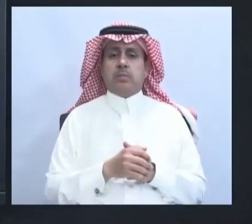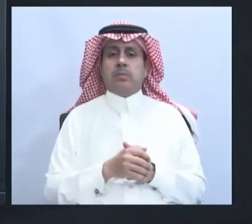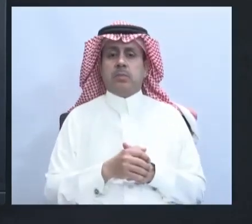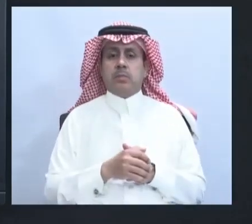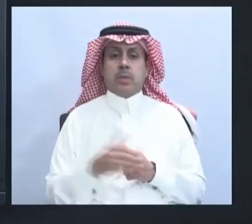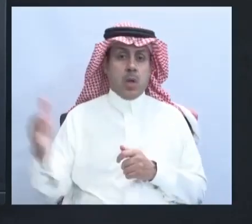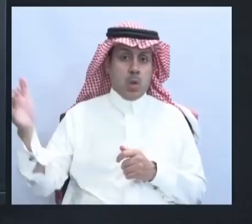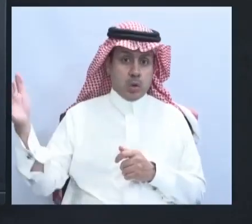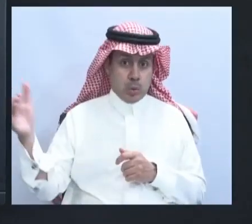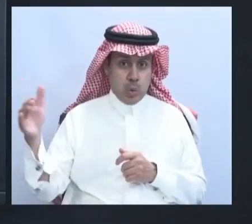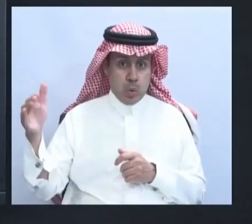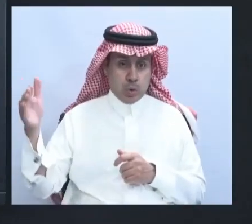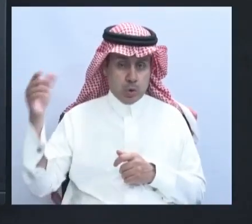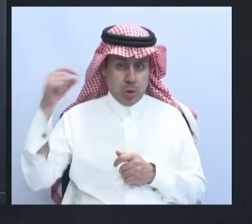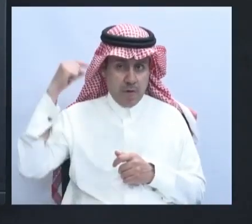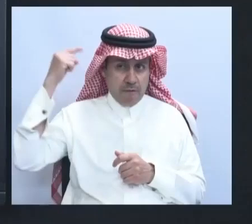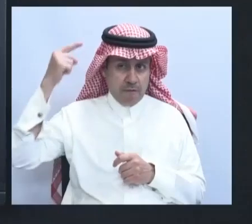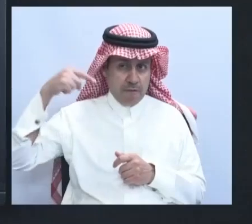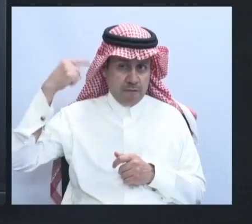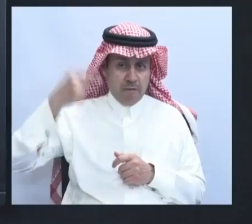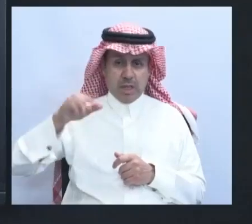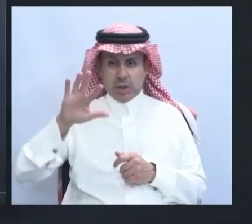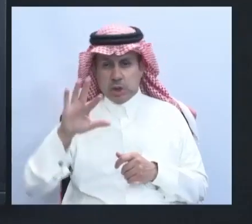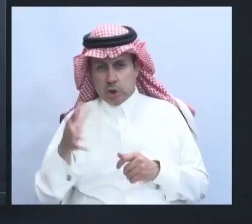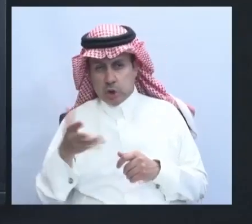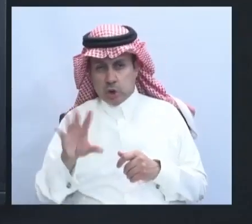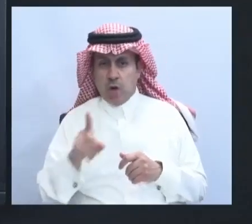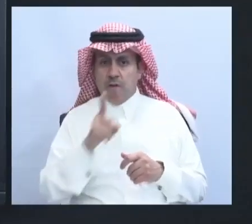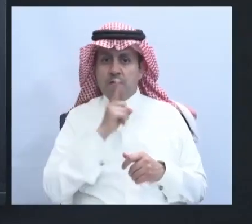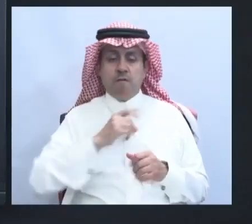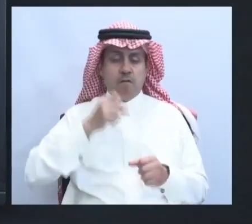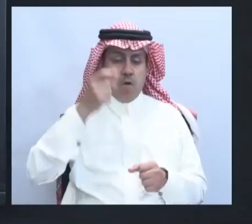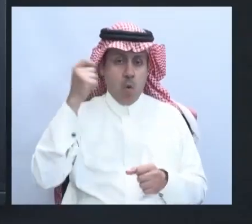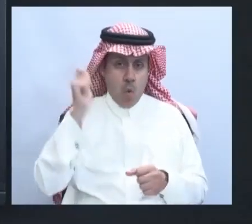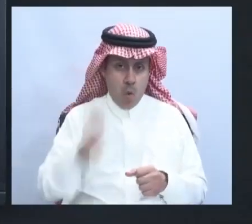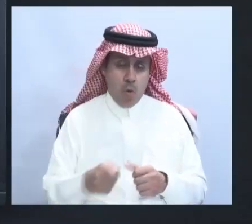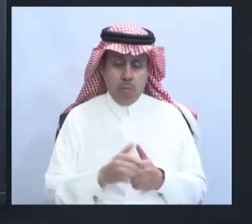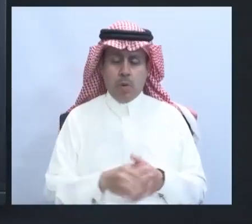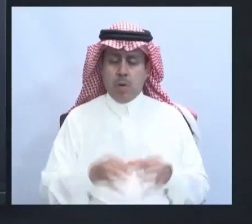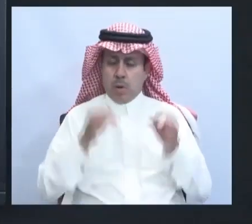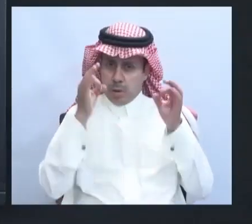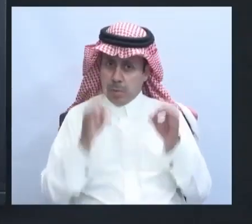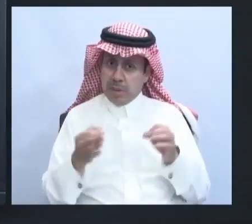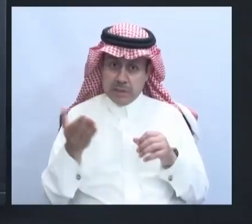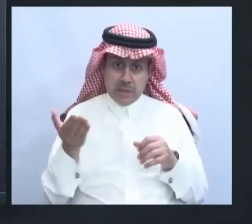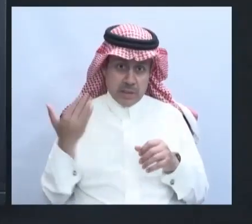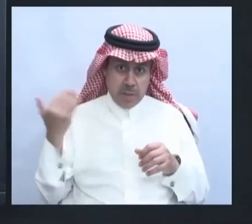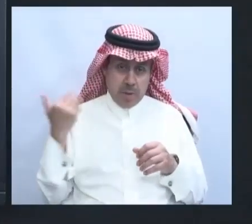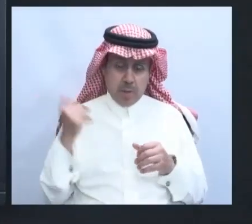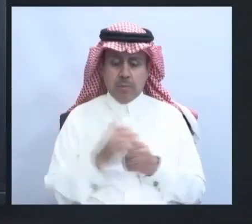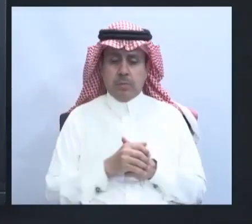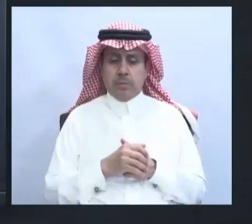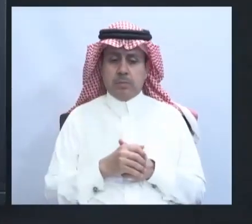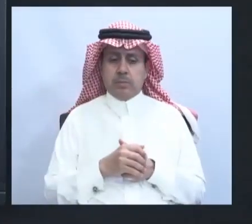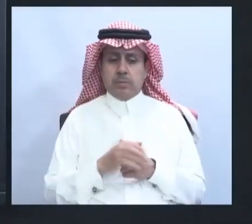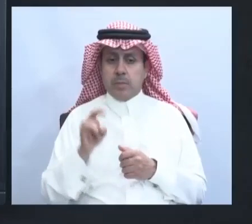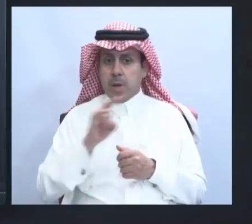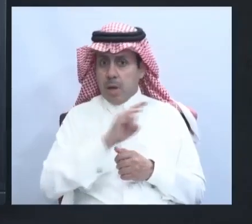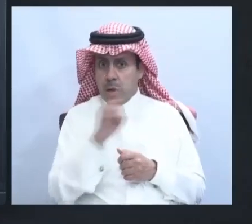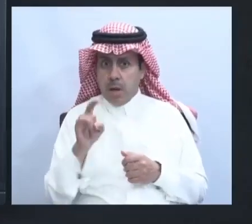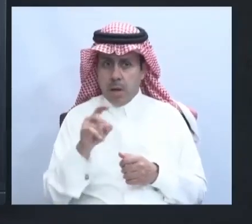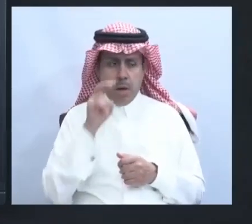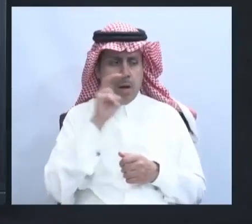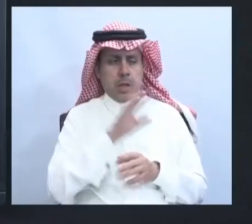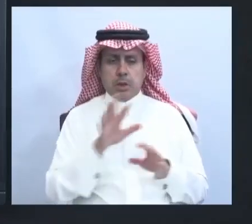ورد عنده شك في اي حكم فقهي وكان عنده يقين سابق لا يلتفت